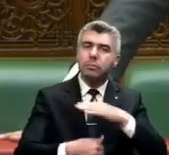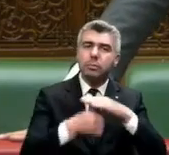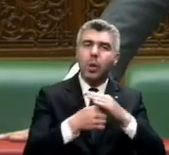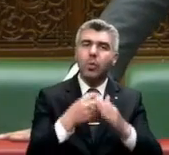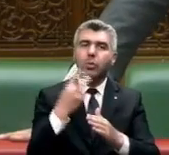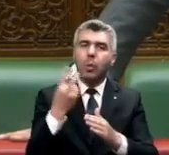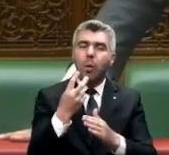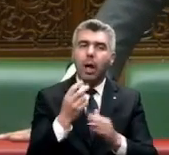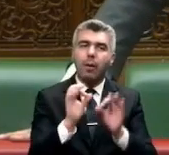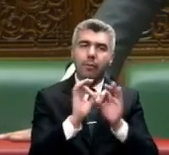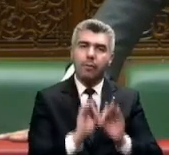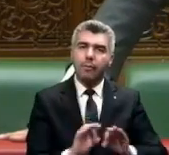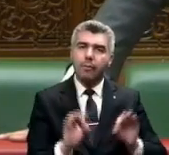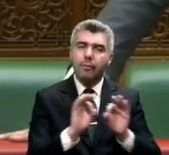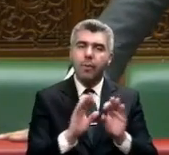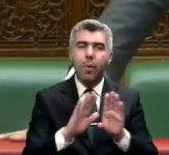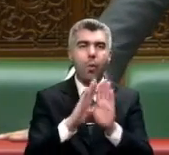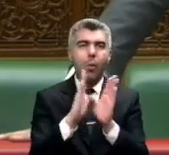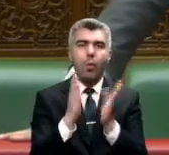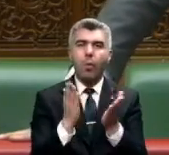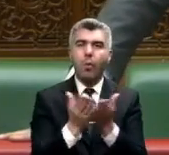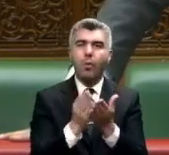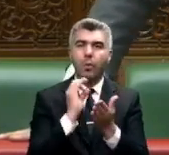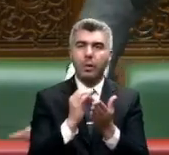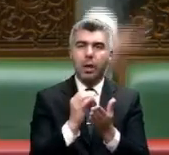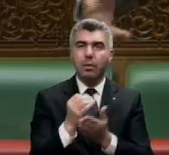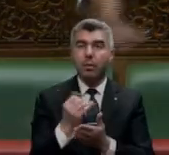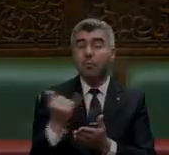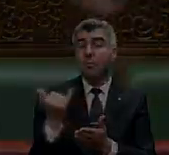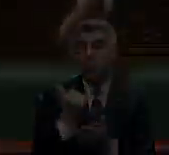الوكاله ديال التنميه السياحيه فين كل هذه الامور خصها تعود فيها